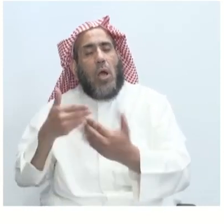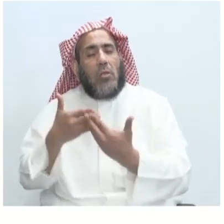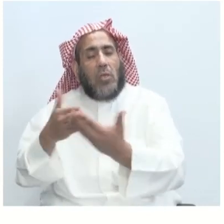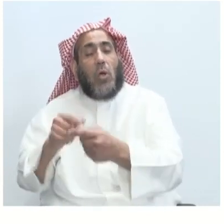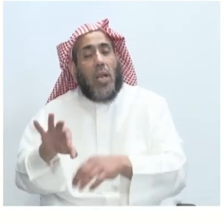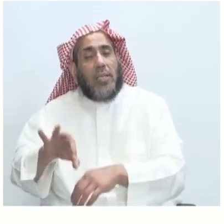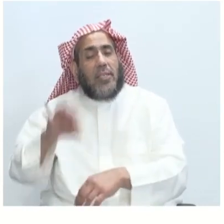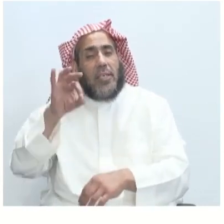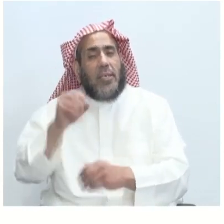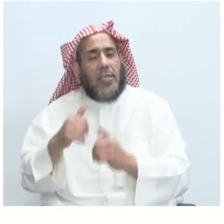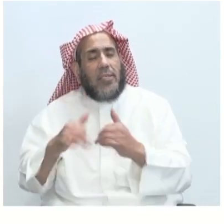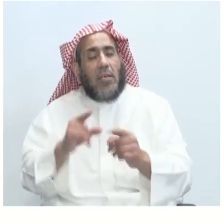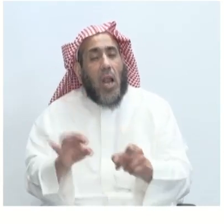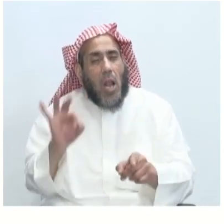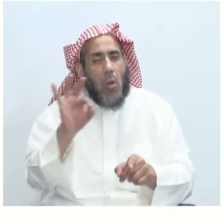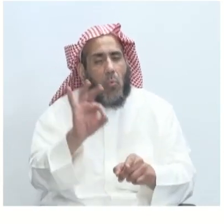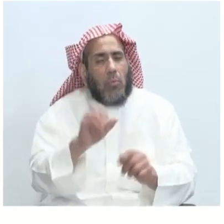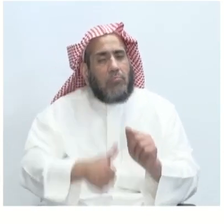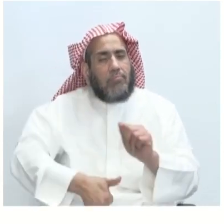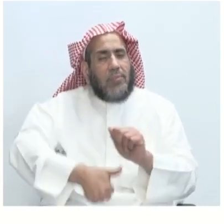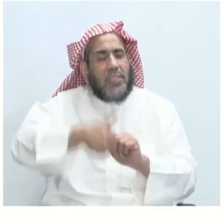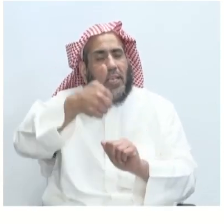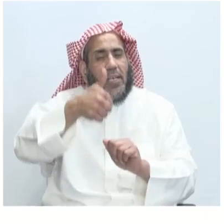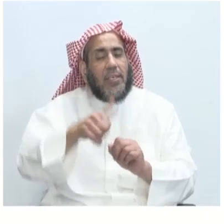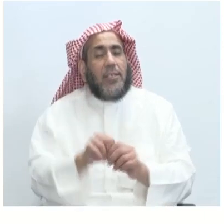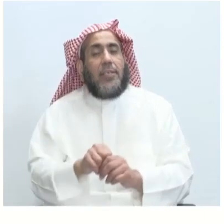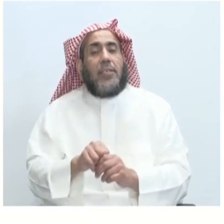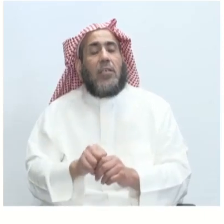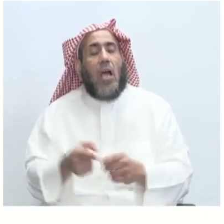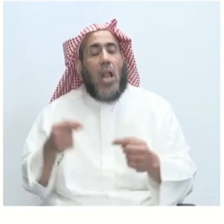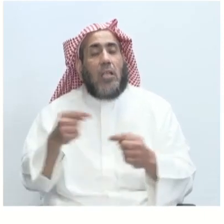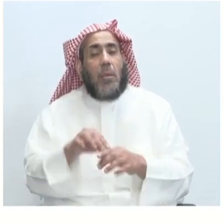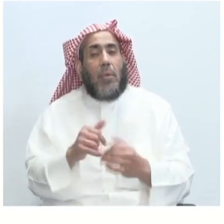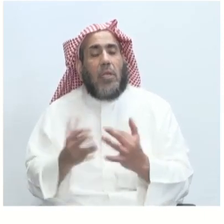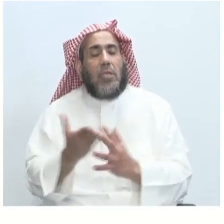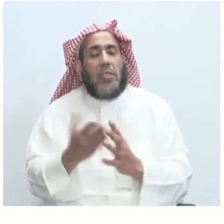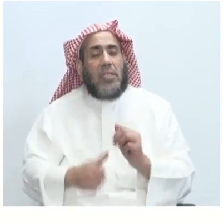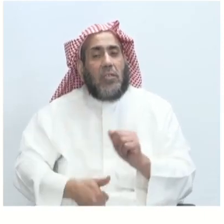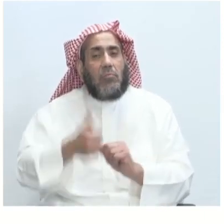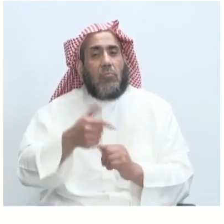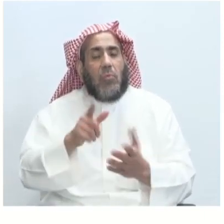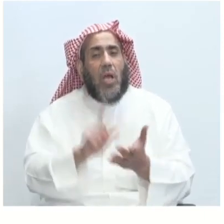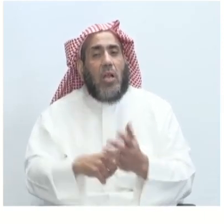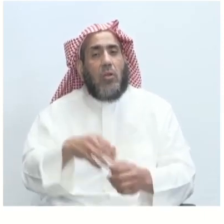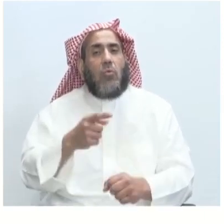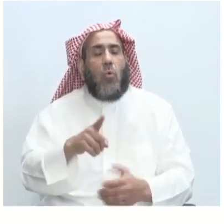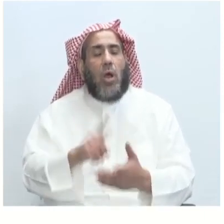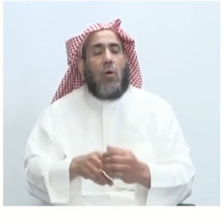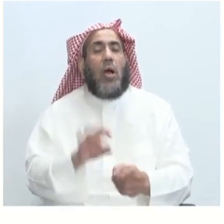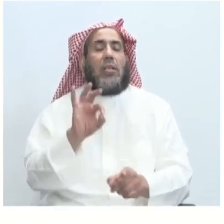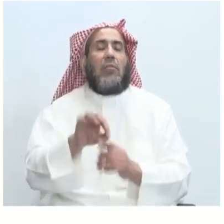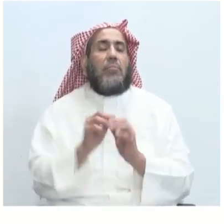الاختيار الوسيله المناسبه الصحيحه التي من خلالها يستطيع ان يحقق